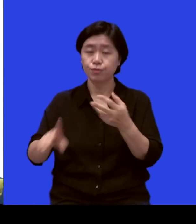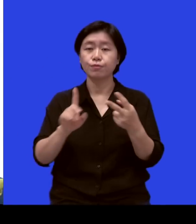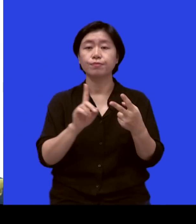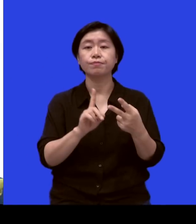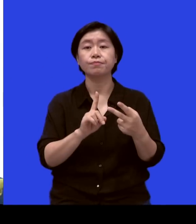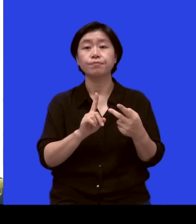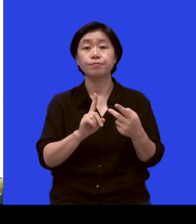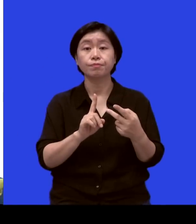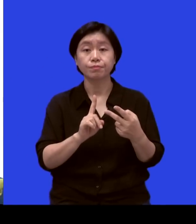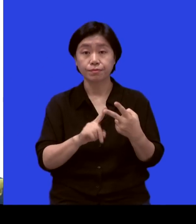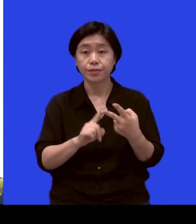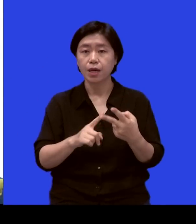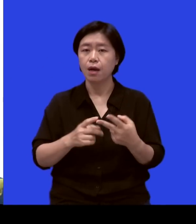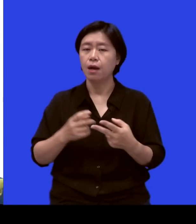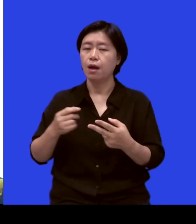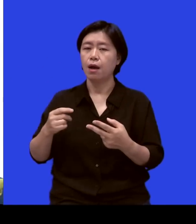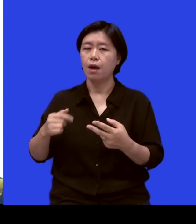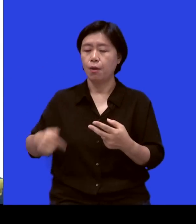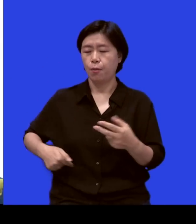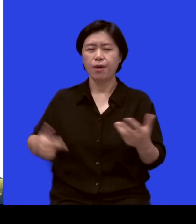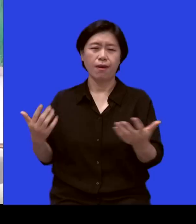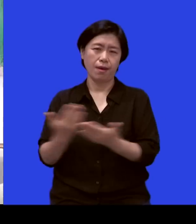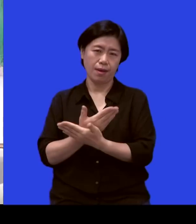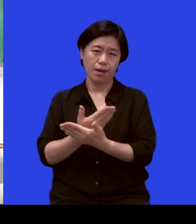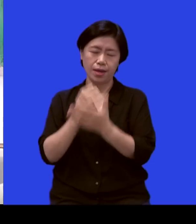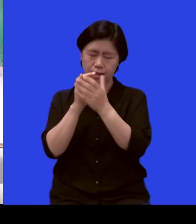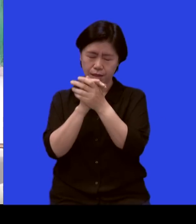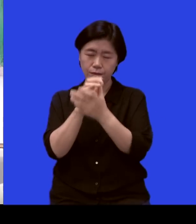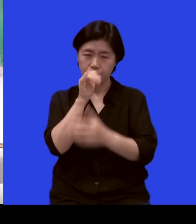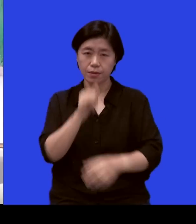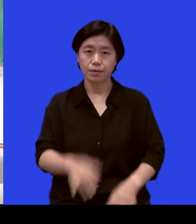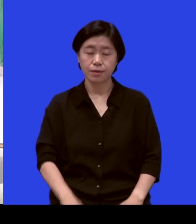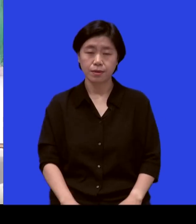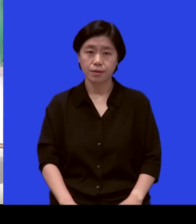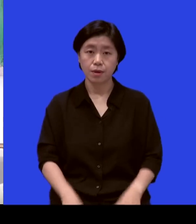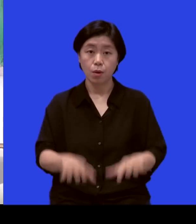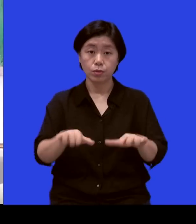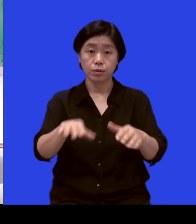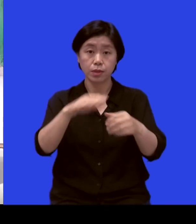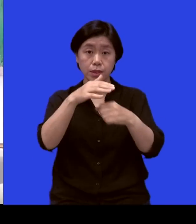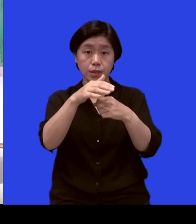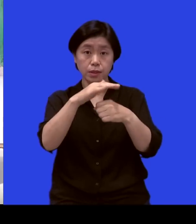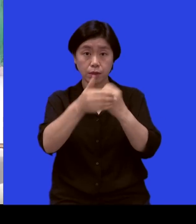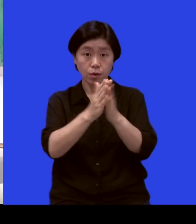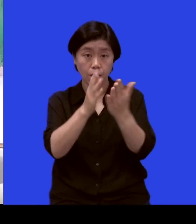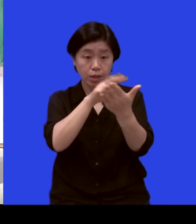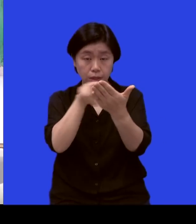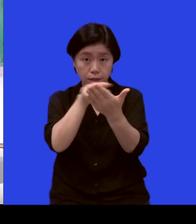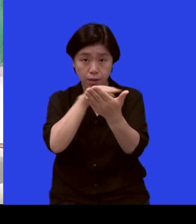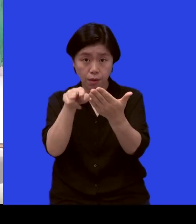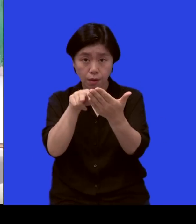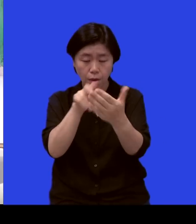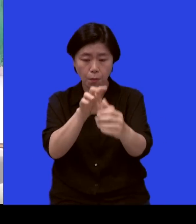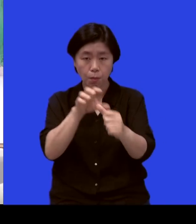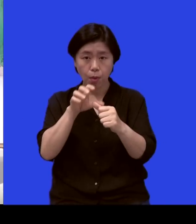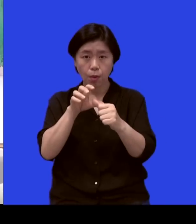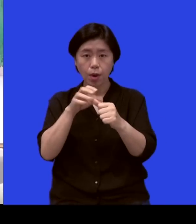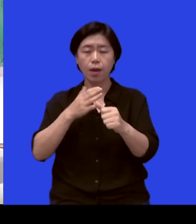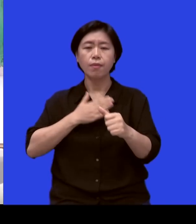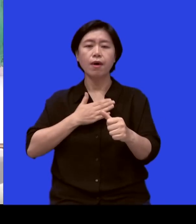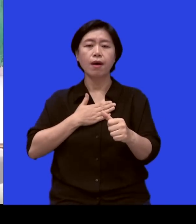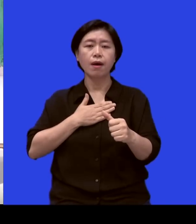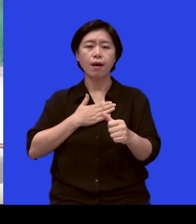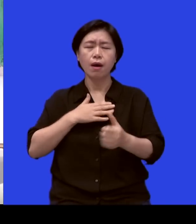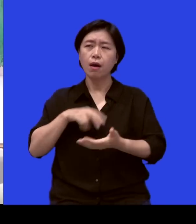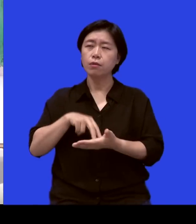번째가 회개에 대한 고백을 꼭 해요. 그날 말씀을 가지고 나의 회개로 하는 거예요.